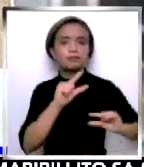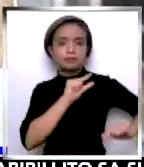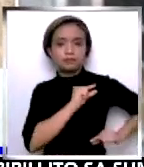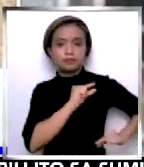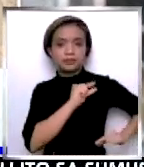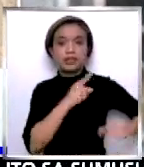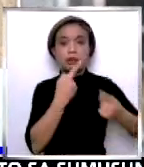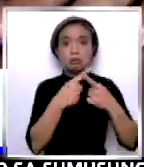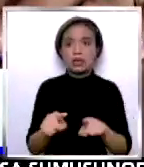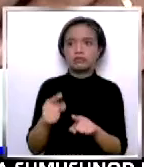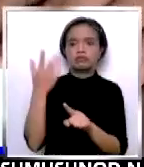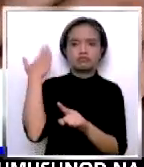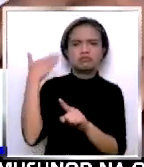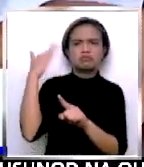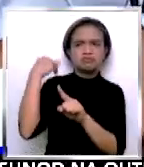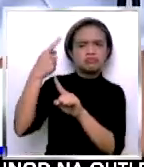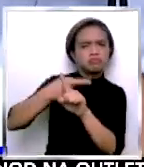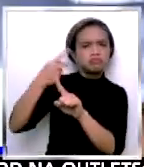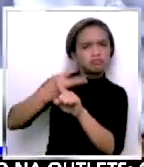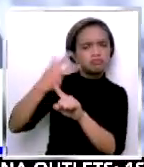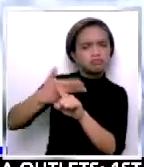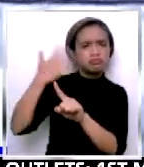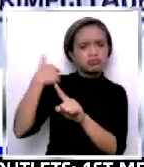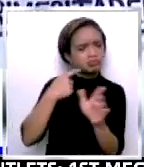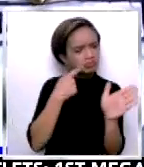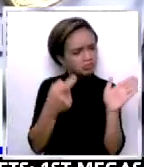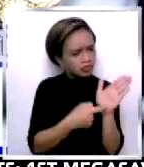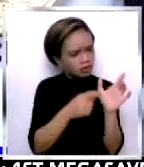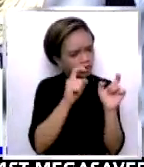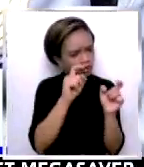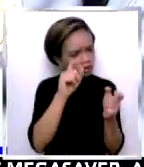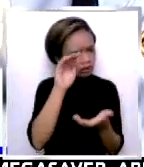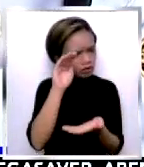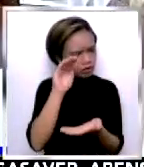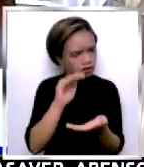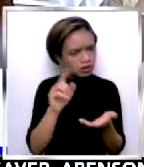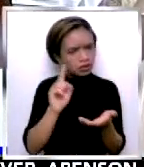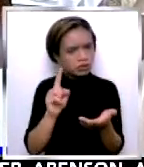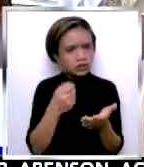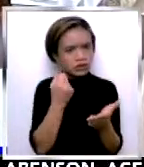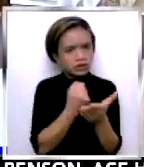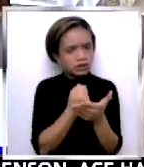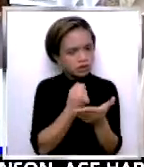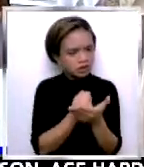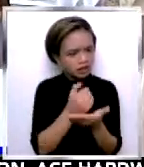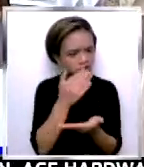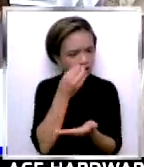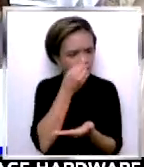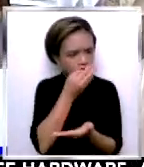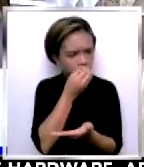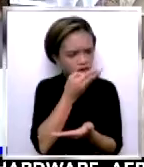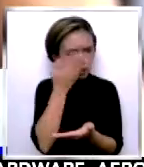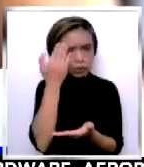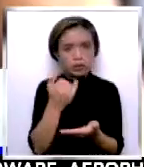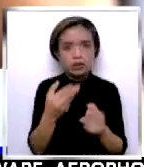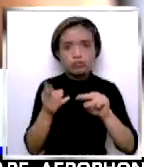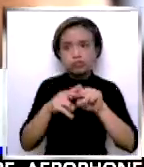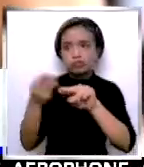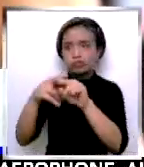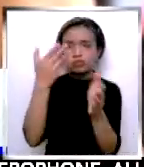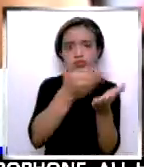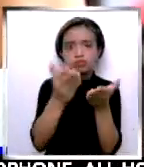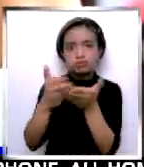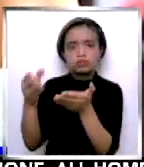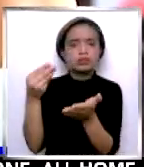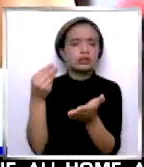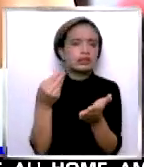buwan, napapansin daw ni Frenny na papalit na ng papaliit ang naaabot ng kanyang kita dahil sa pagsipa ng presyo ng mga bilihin. Sa